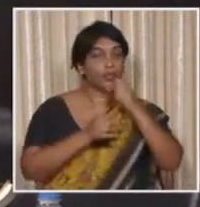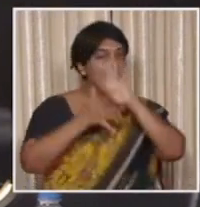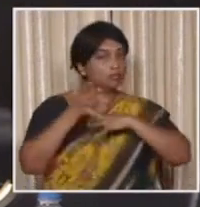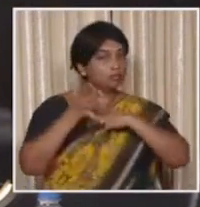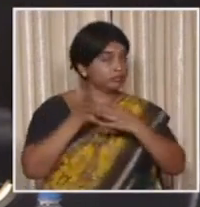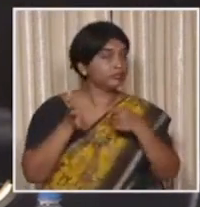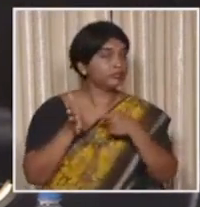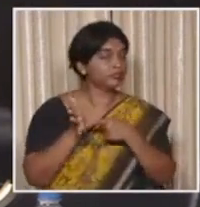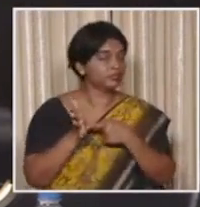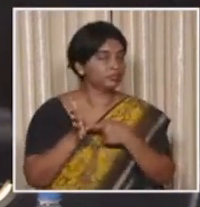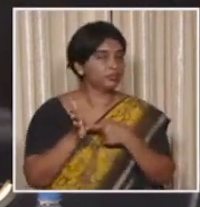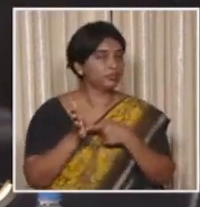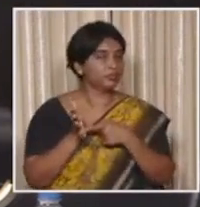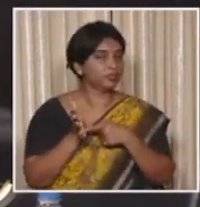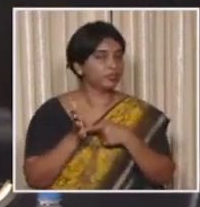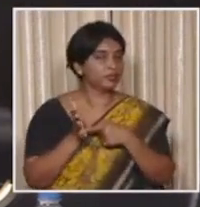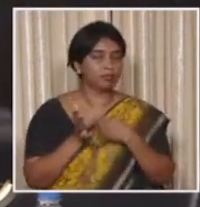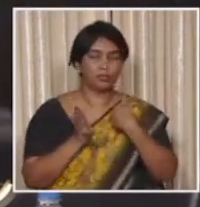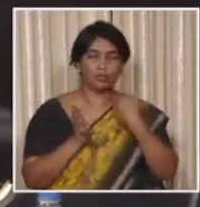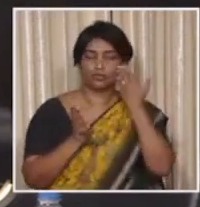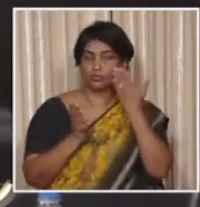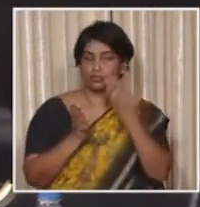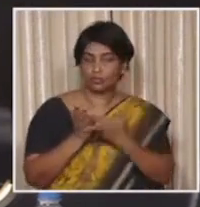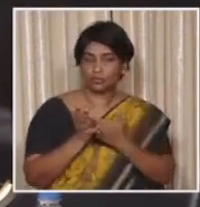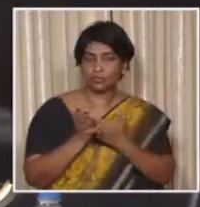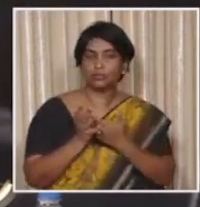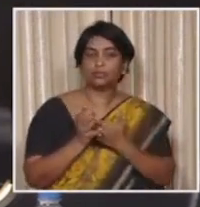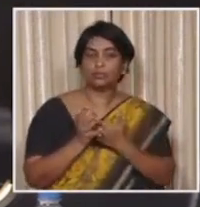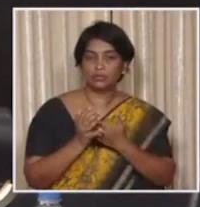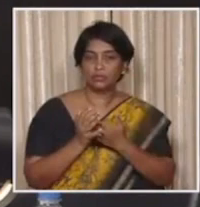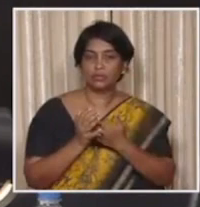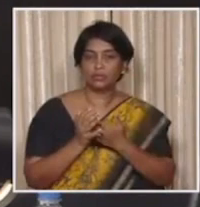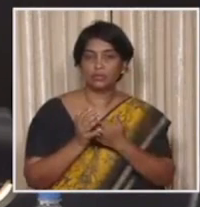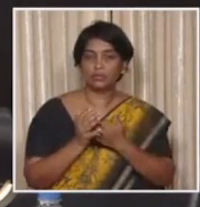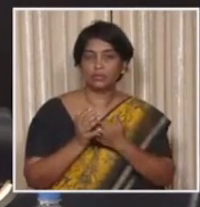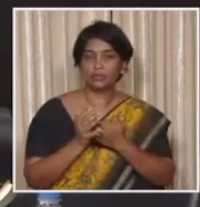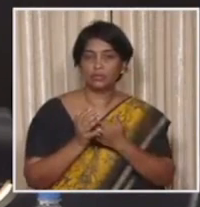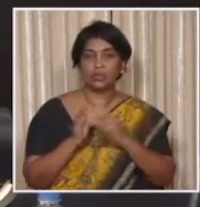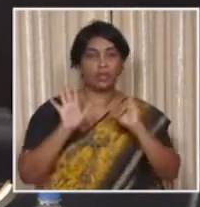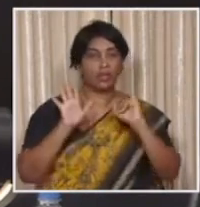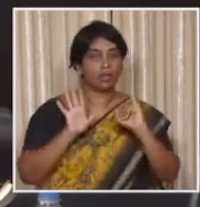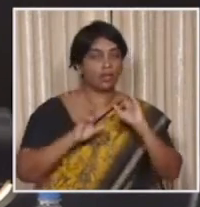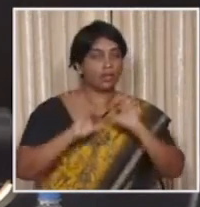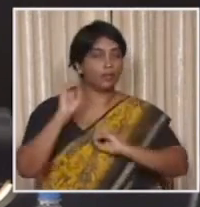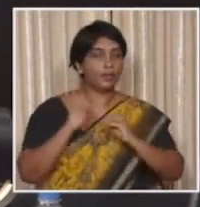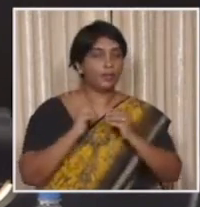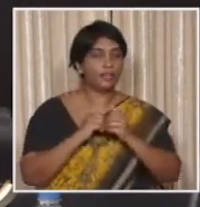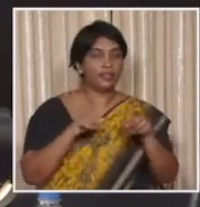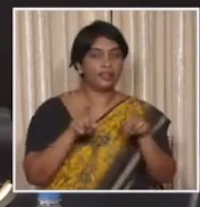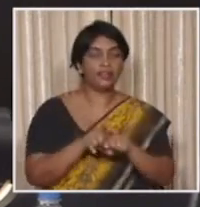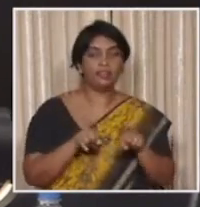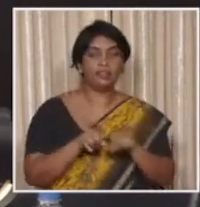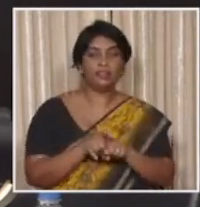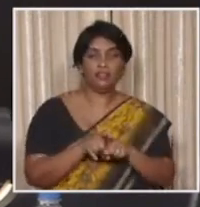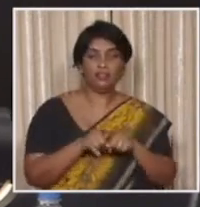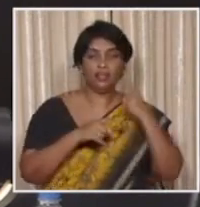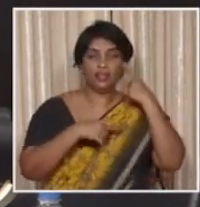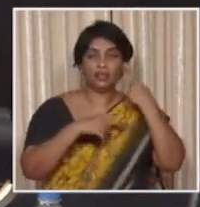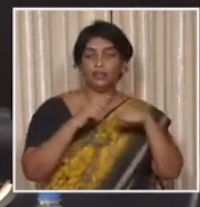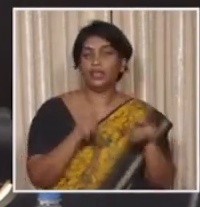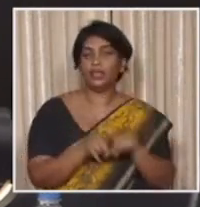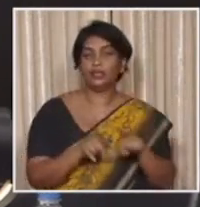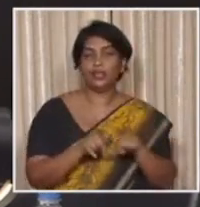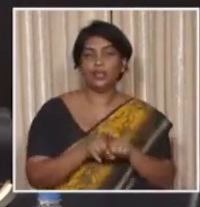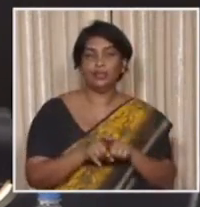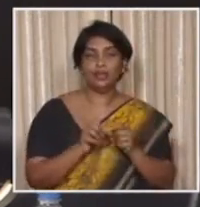ඇස්තමේන්තුත් එක්ක බැලුවොත් එහෙම අපිට 106ක ප්‍රමණ වේගයකින්